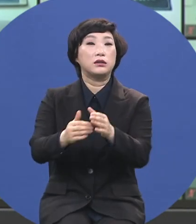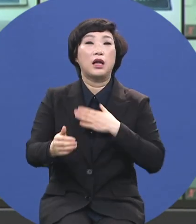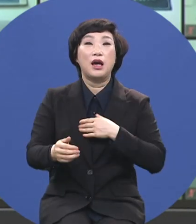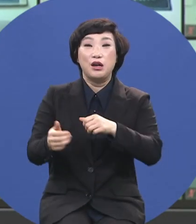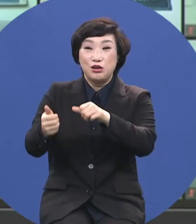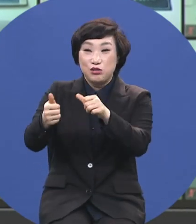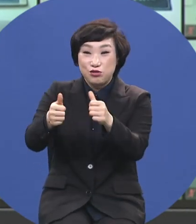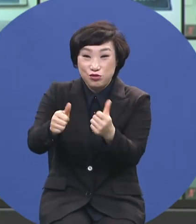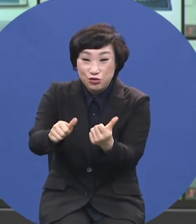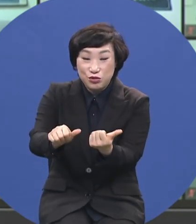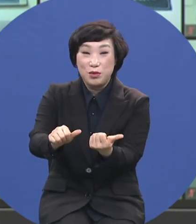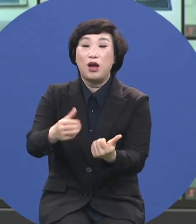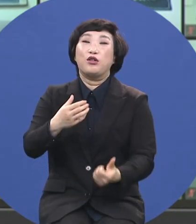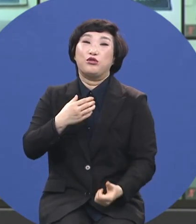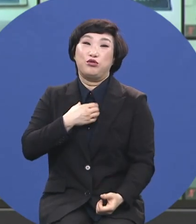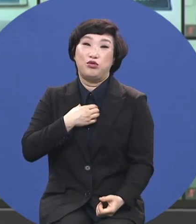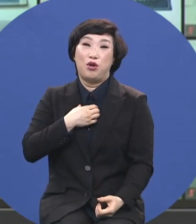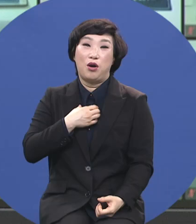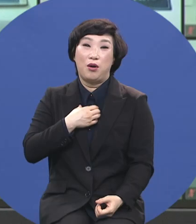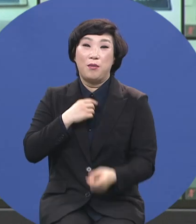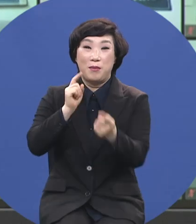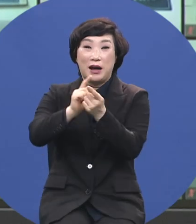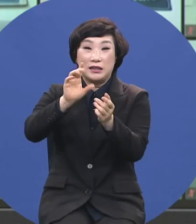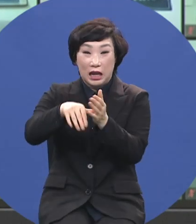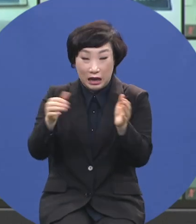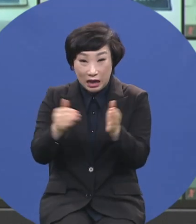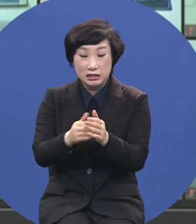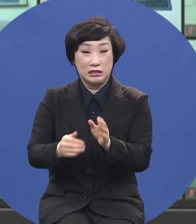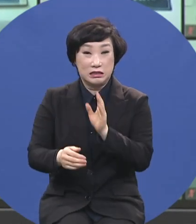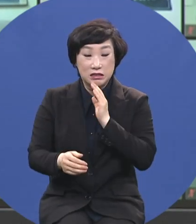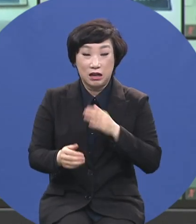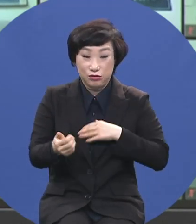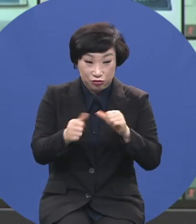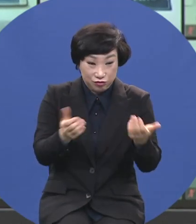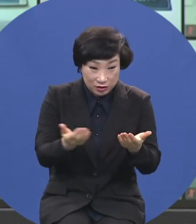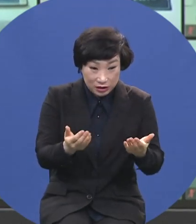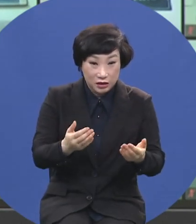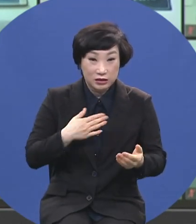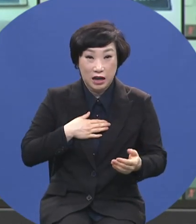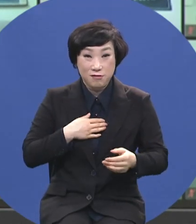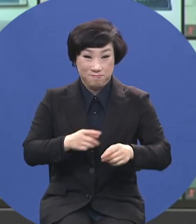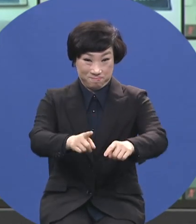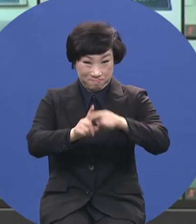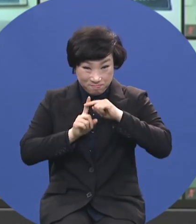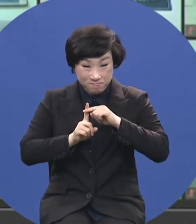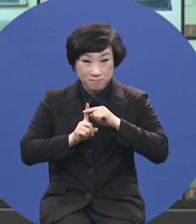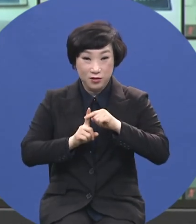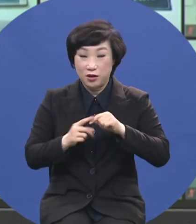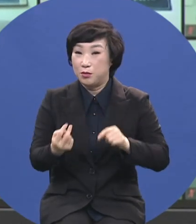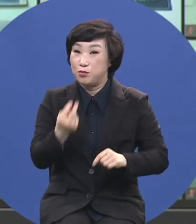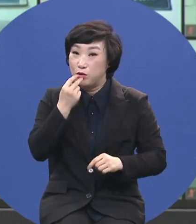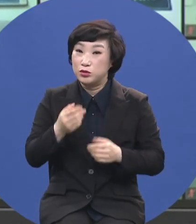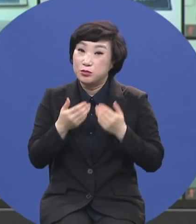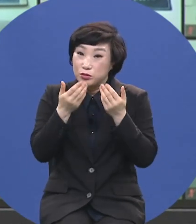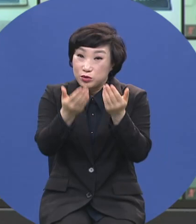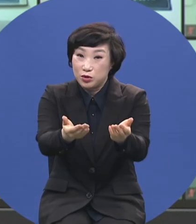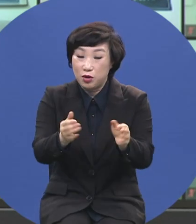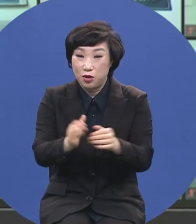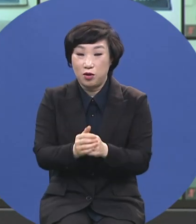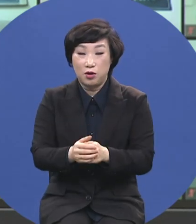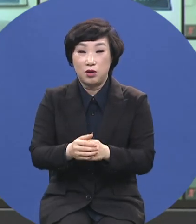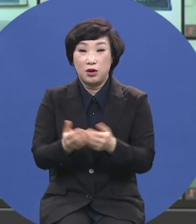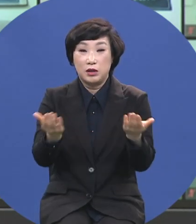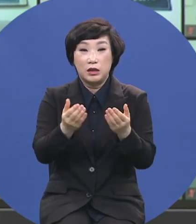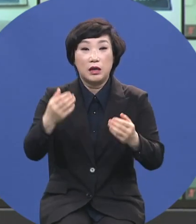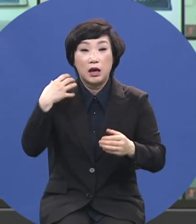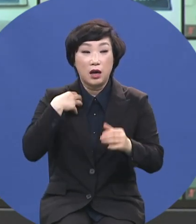죽음의 위협이 올 때까지. 진짜 죽을 일 있으면 죽을 것 것이다라고 목숨을 내놓고 한 일이